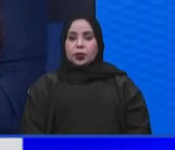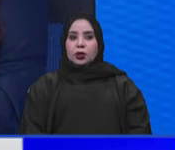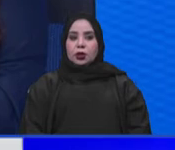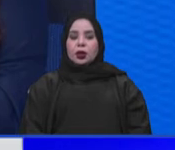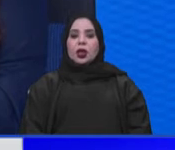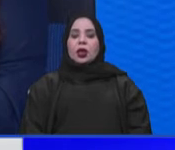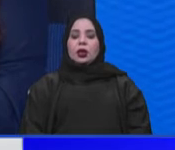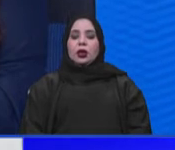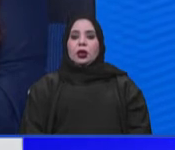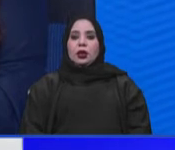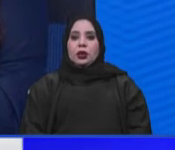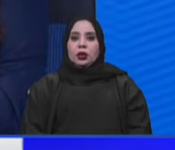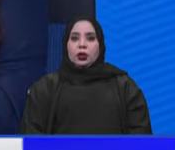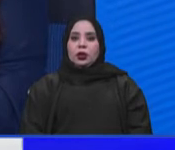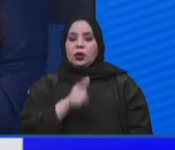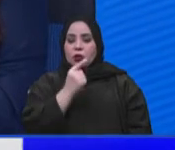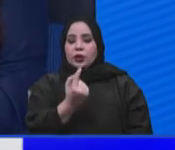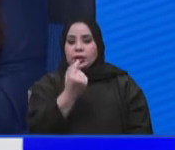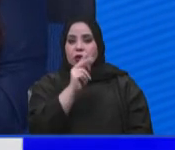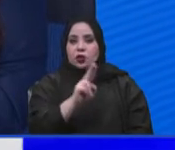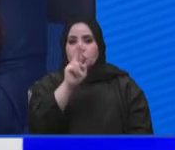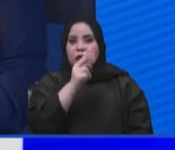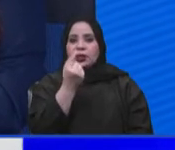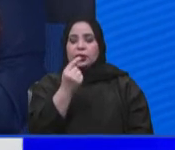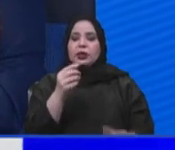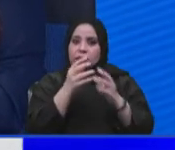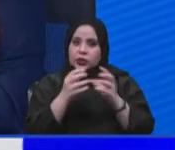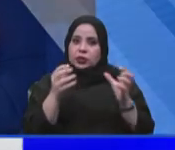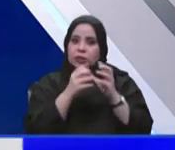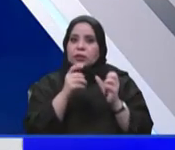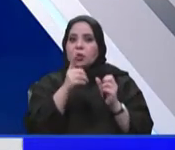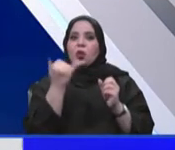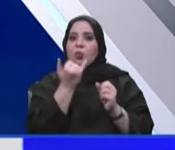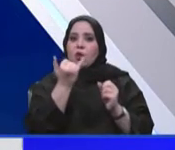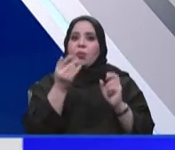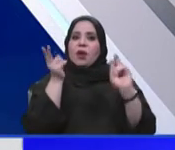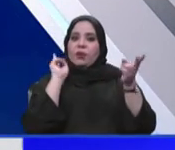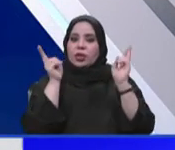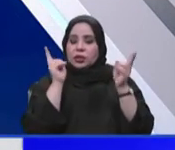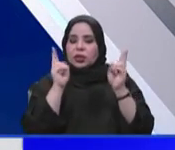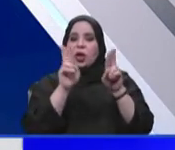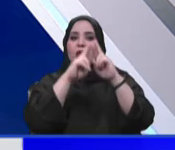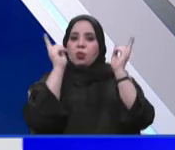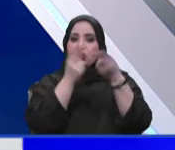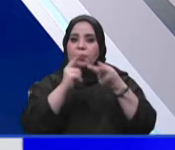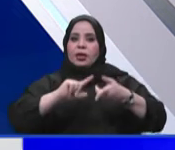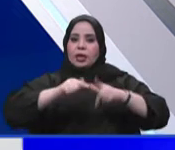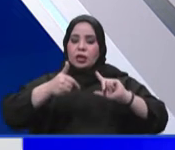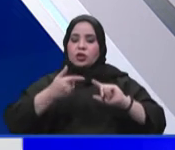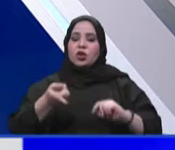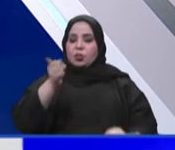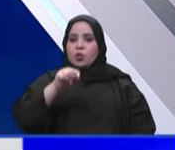سعادة النائب، يعني لو تحدثنا عن أهم فعاليات وأبرز ما يتضمنه